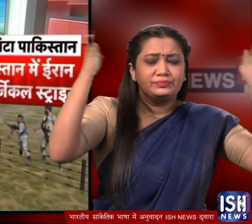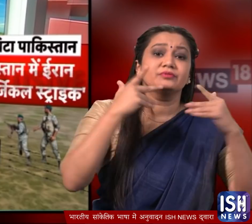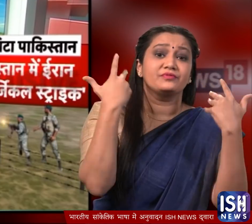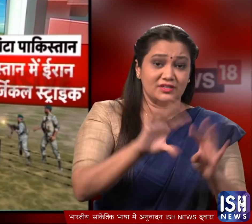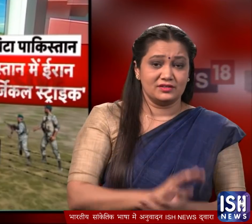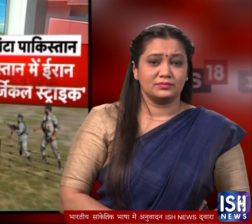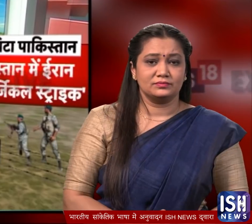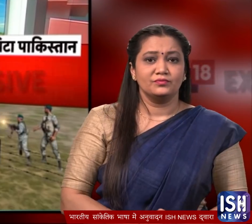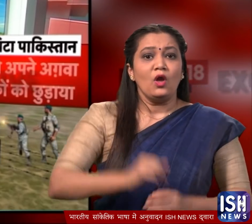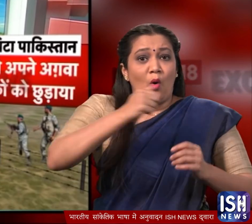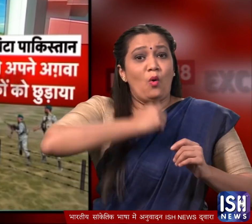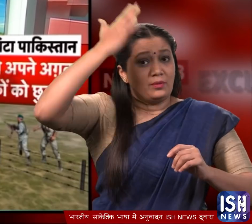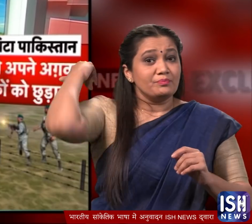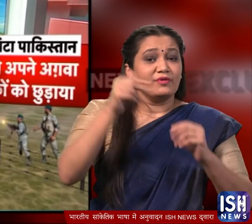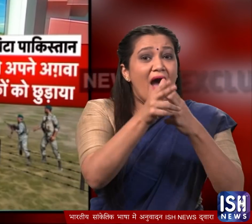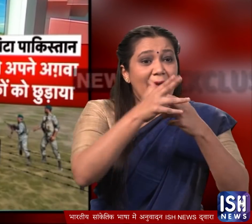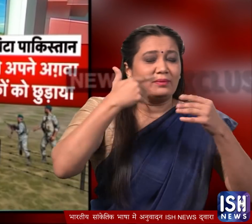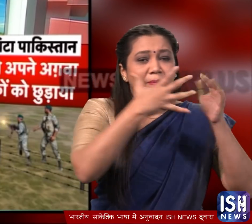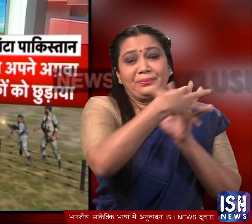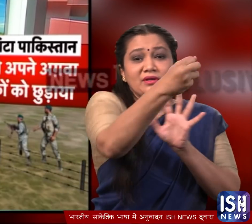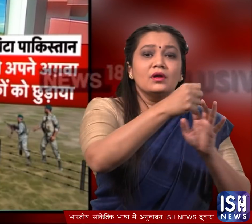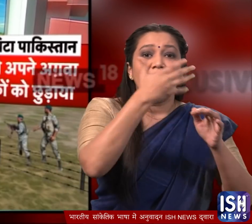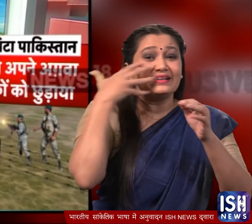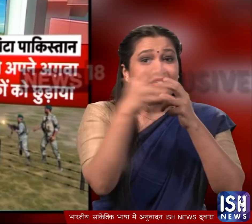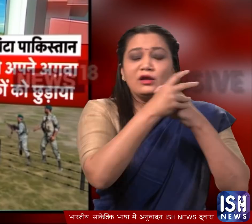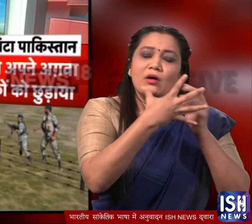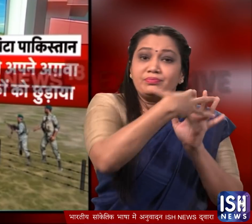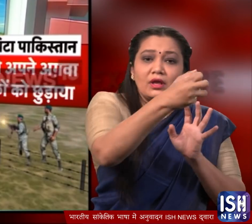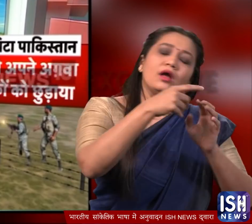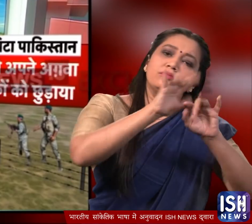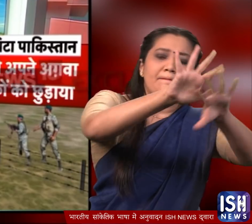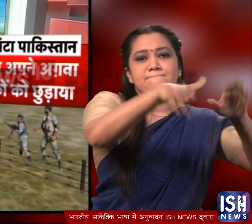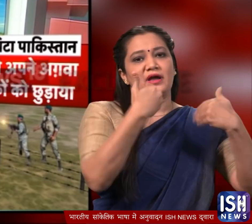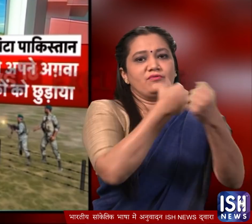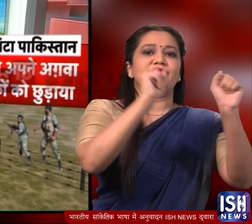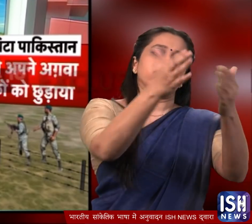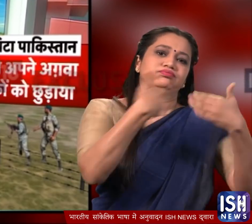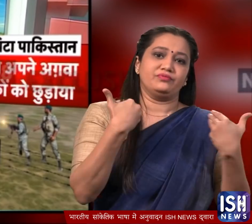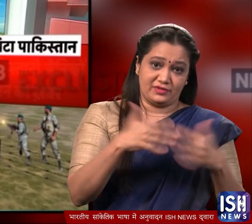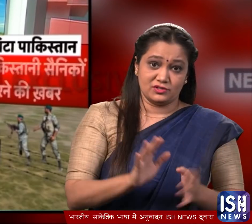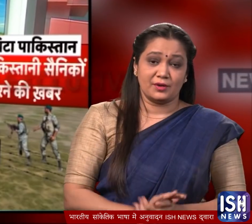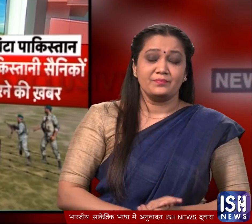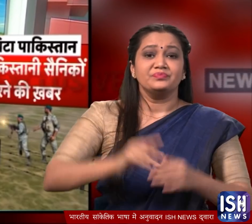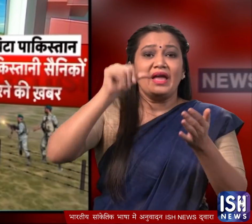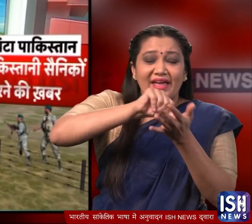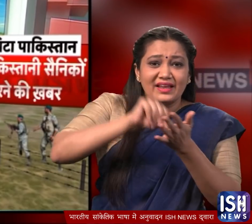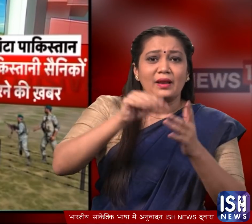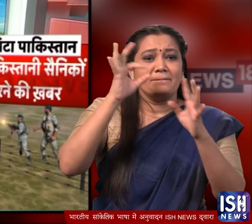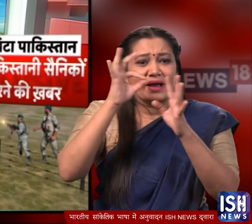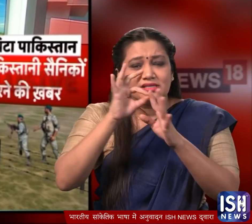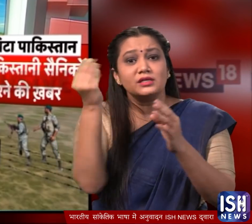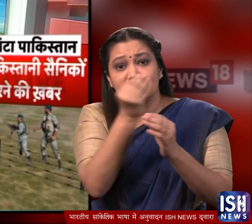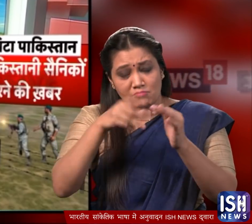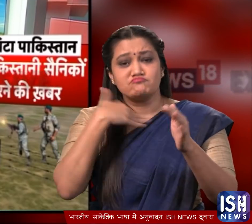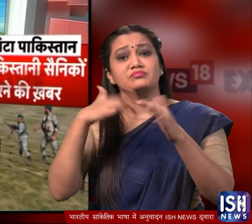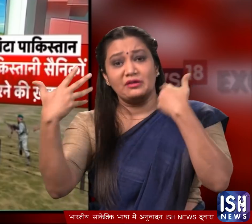अंजाम दिया और अपने 2 अगवा सैनिकों को आतंकियों के चंगुल से सही सलामत छुड़ा लिया। खबर है कि ईरान की इस कार्रवाई में पाकिस्तान के कुछ